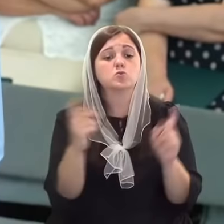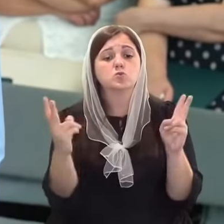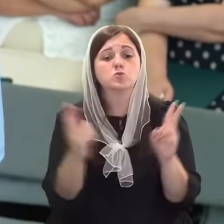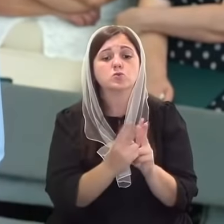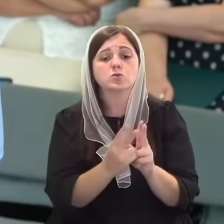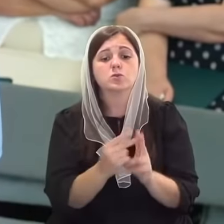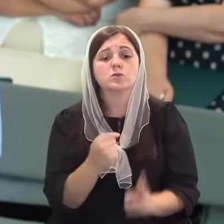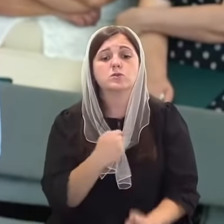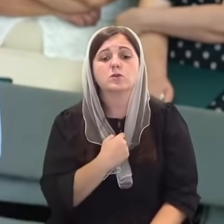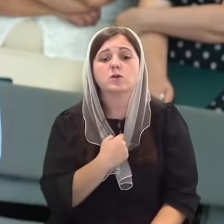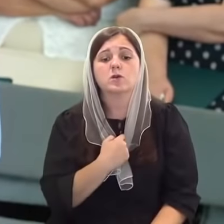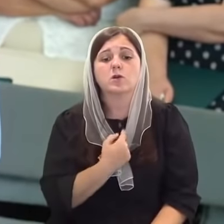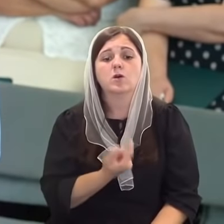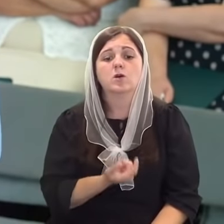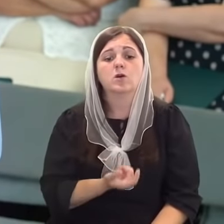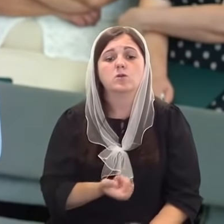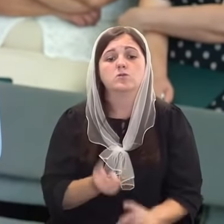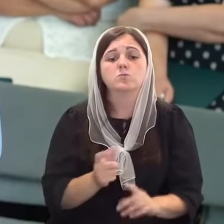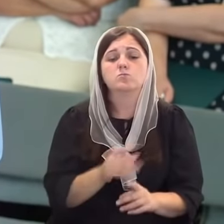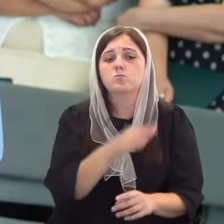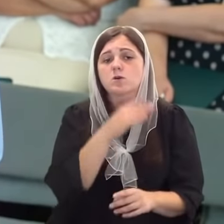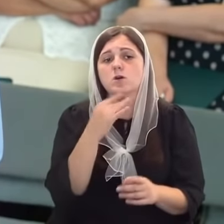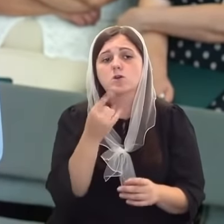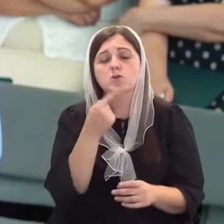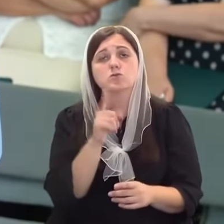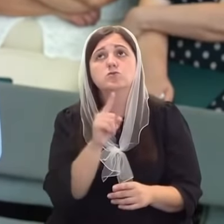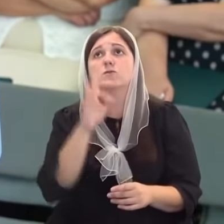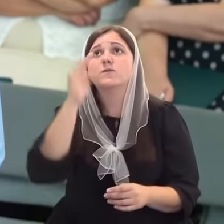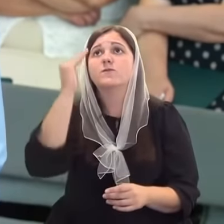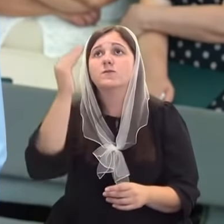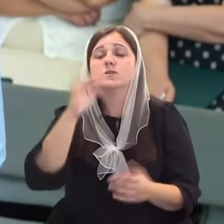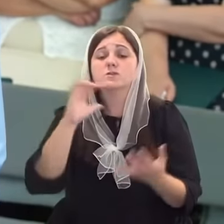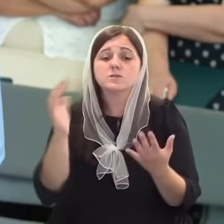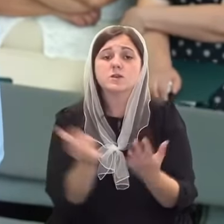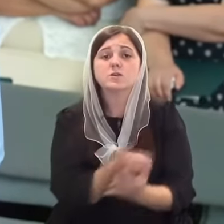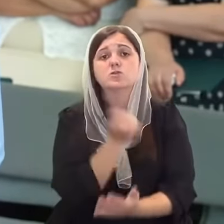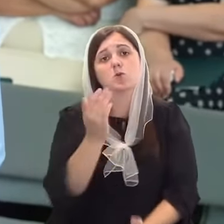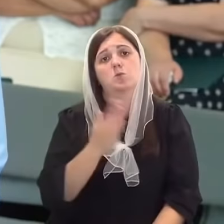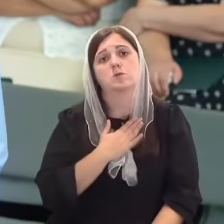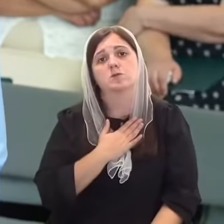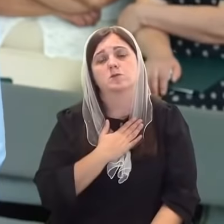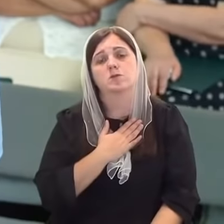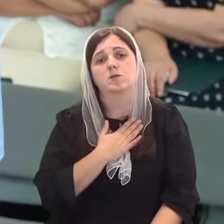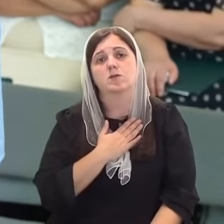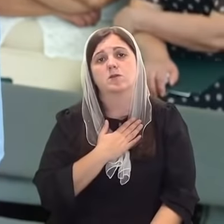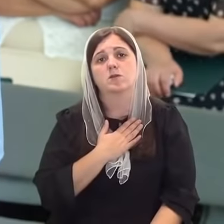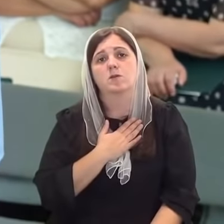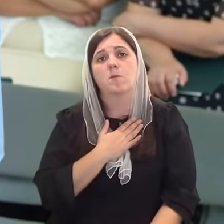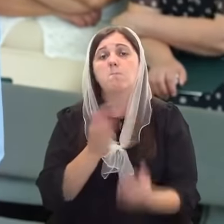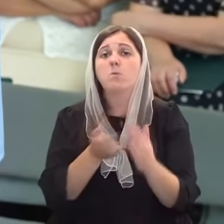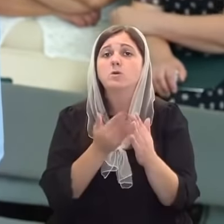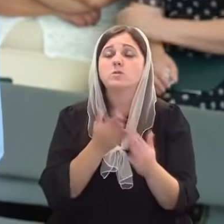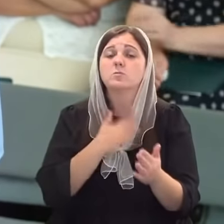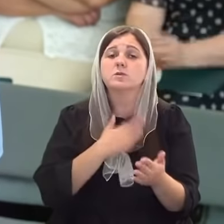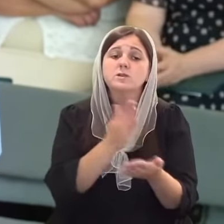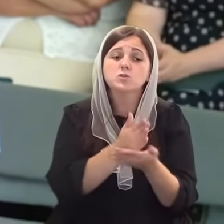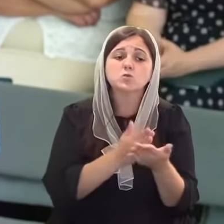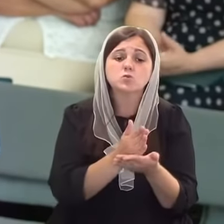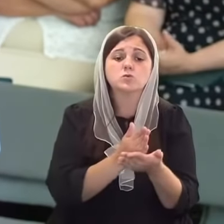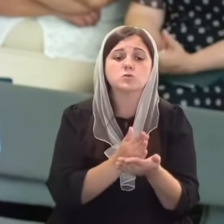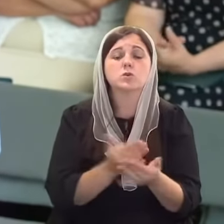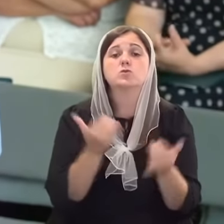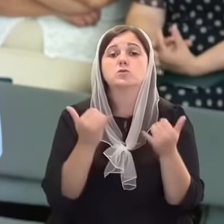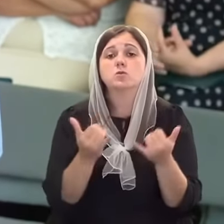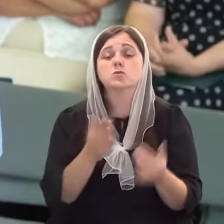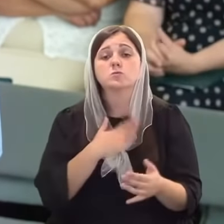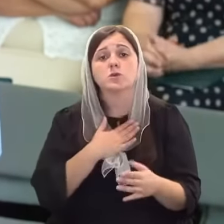самое большее благодарю, что Бог нашел меня в этом мире. Что Он призвал меня на трудное служение. Сегодня вместе